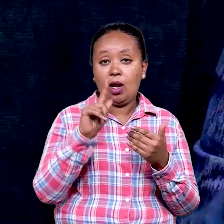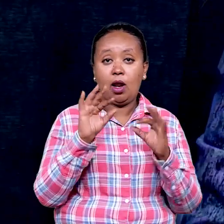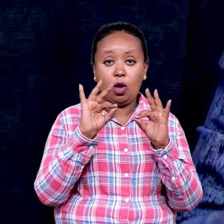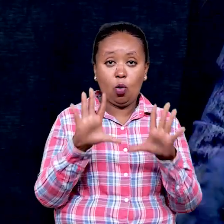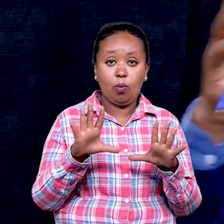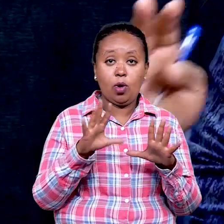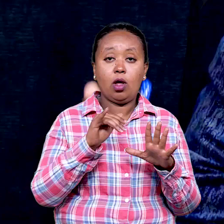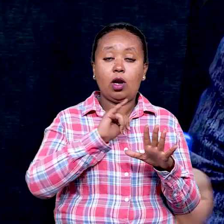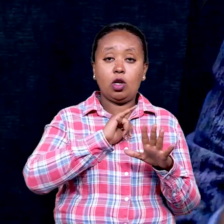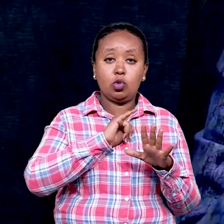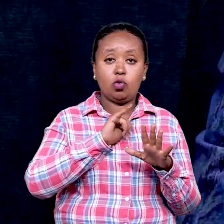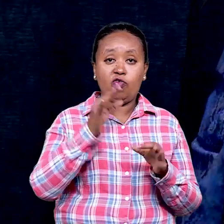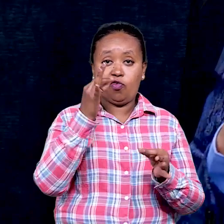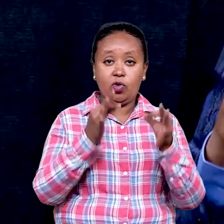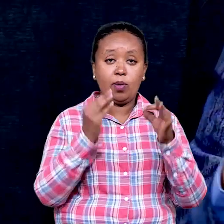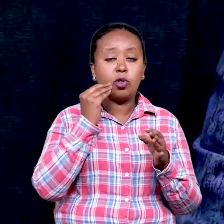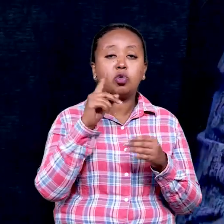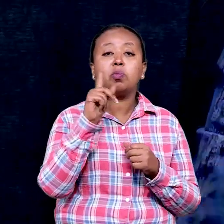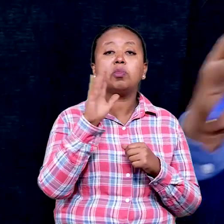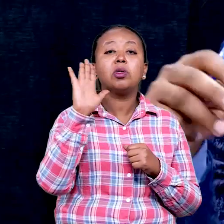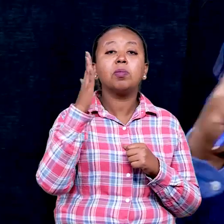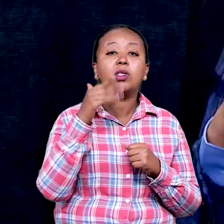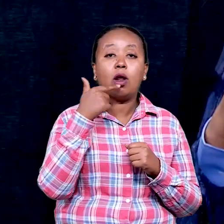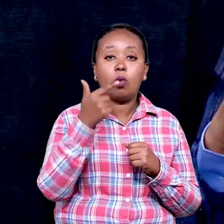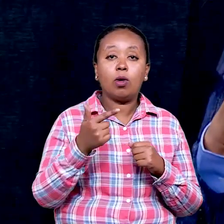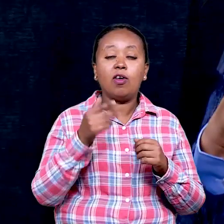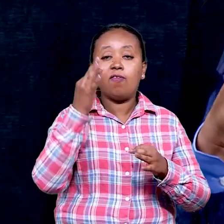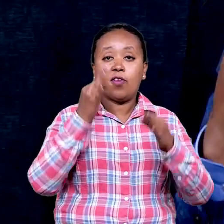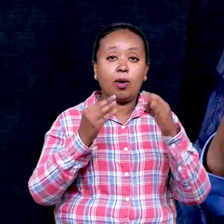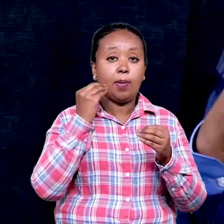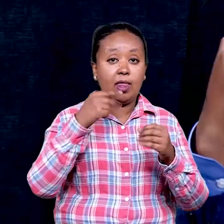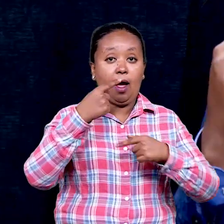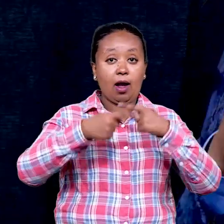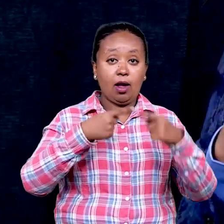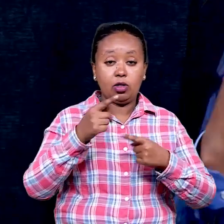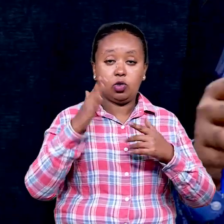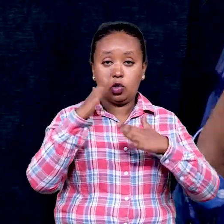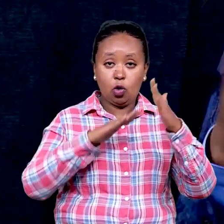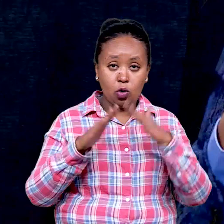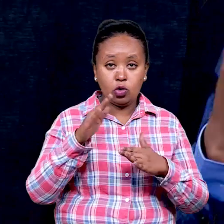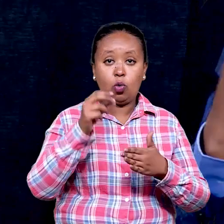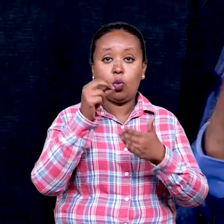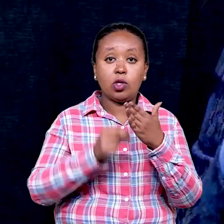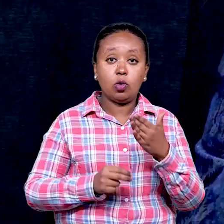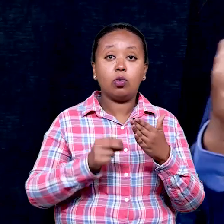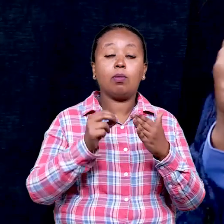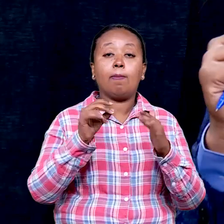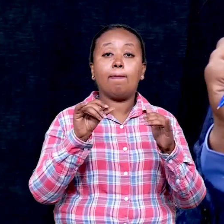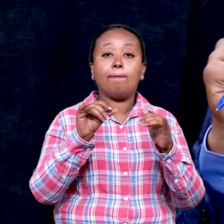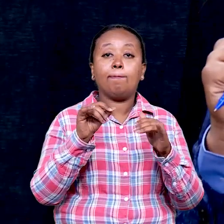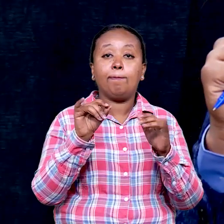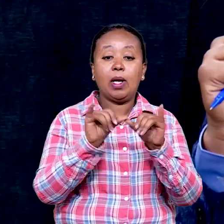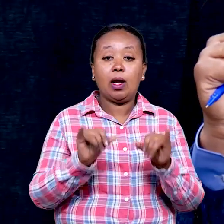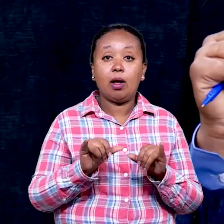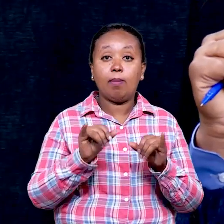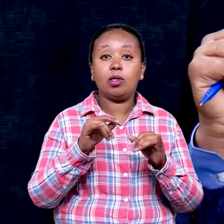እንደገና ራሱ ፍርድ ቤቶች ምን ይመስላሉ የሚለው የፍርድ ቤቱንም አካሄድ ችግሮች ውጤቶችንም የሚገለጽበት የነበረው ከባድ